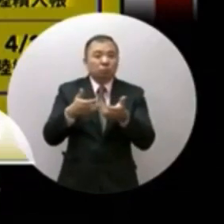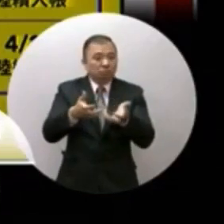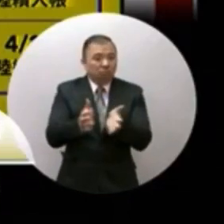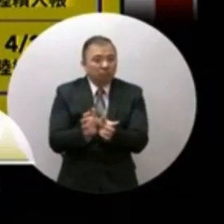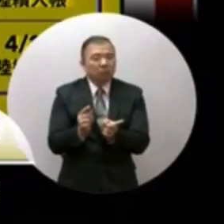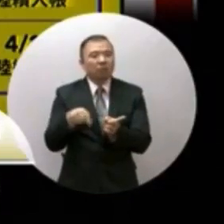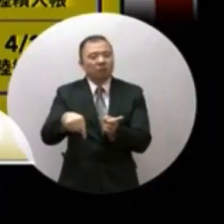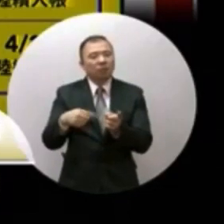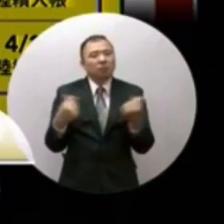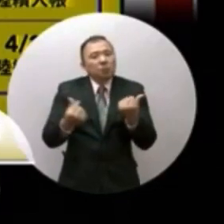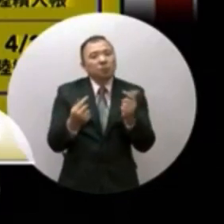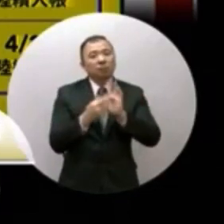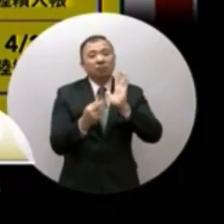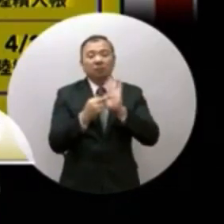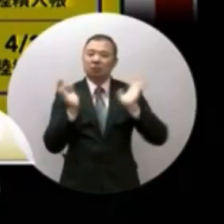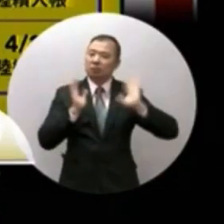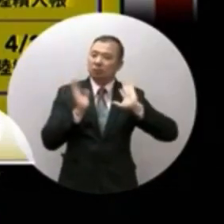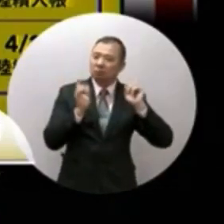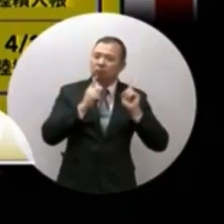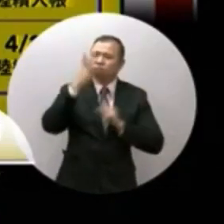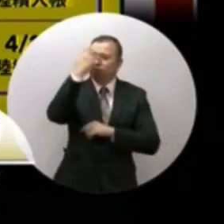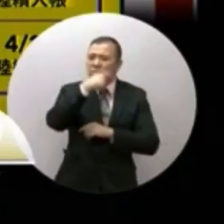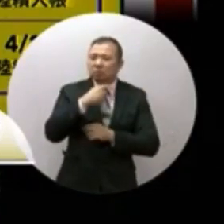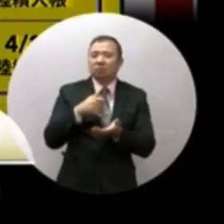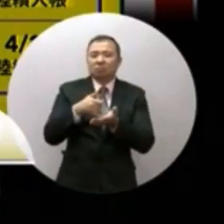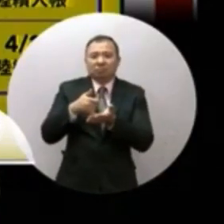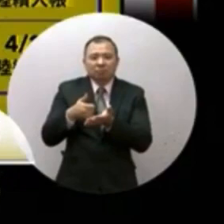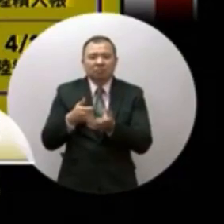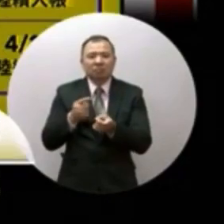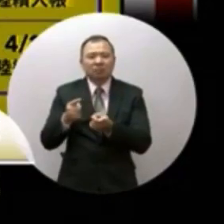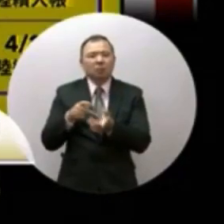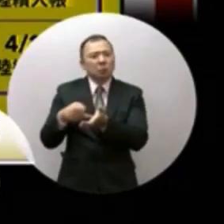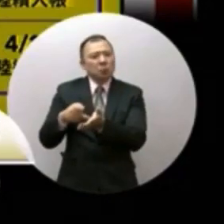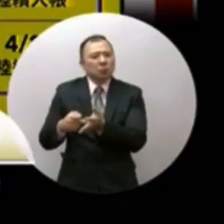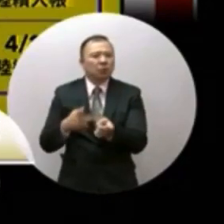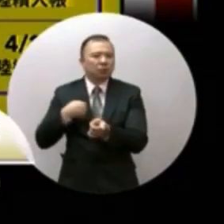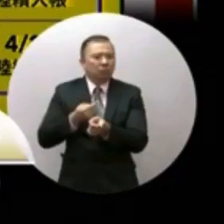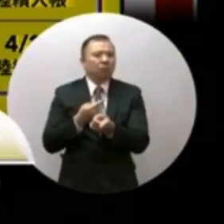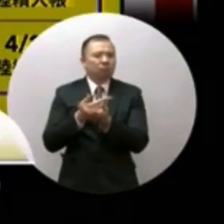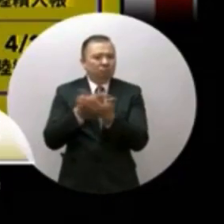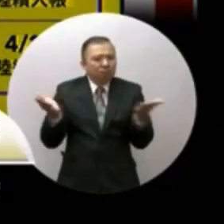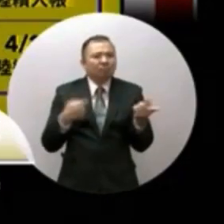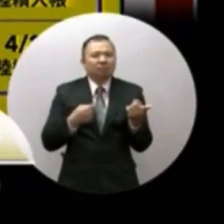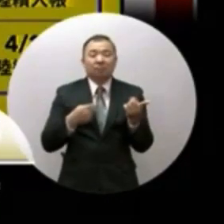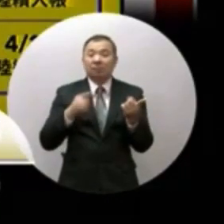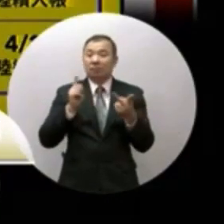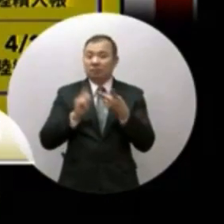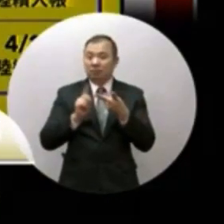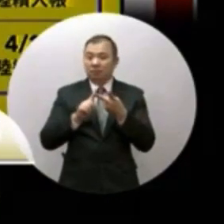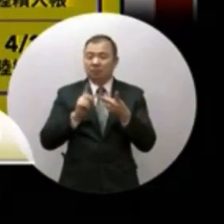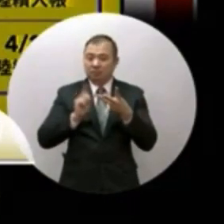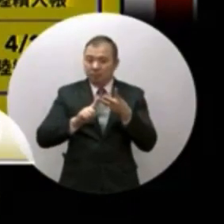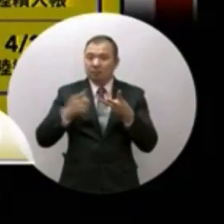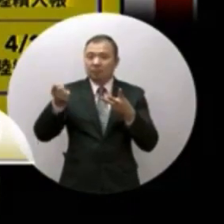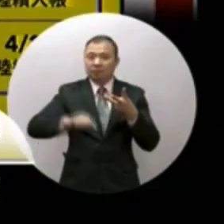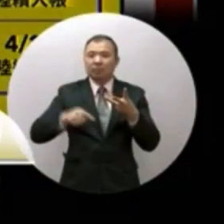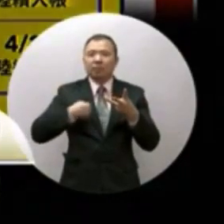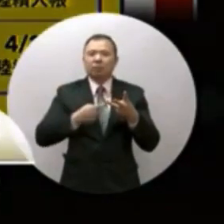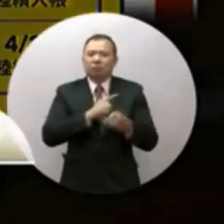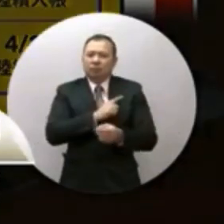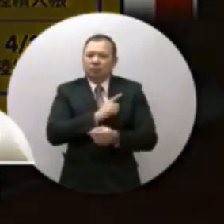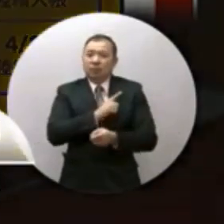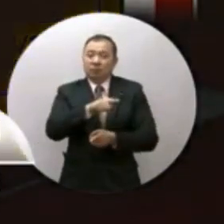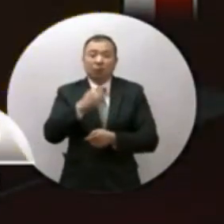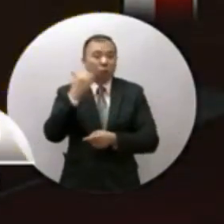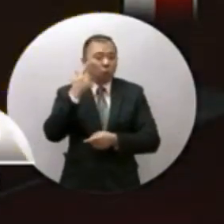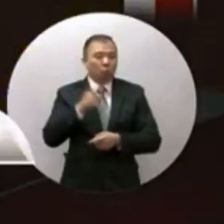括儿童、老人、残障等国人同胞，我们发自营业者的现金补